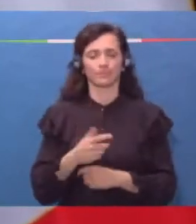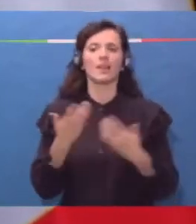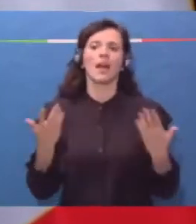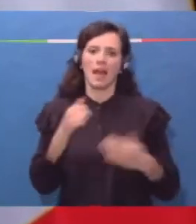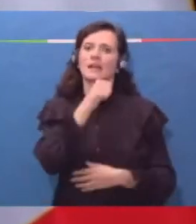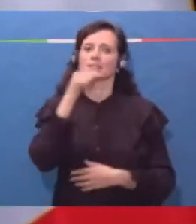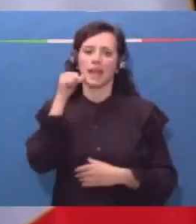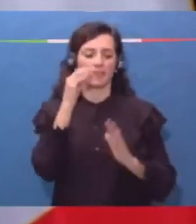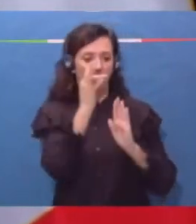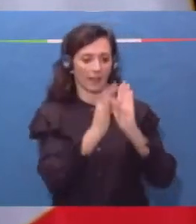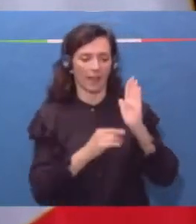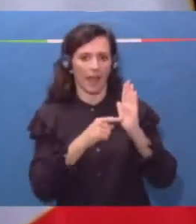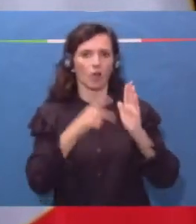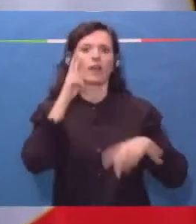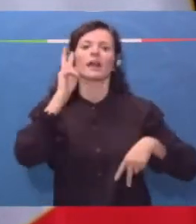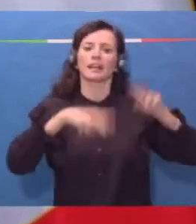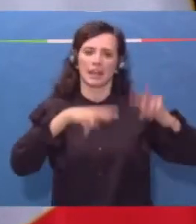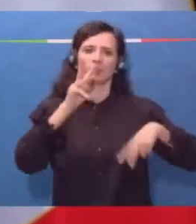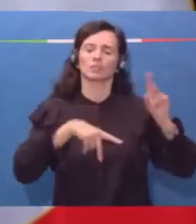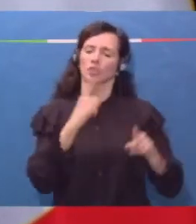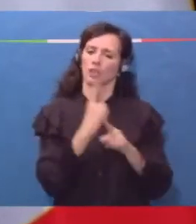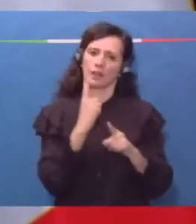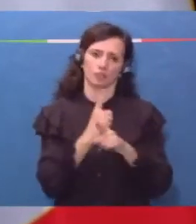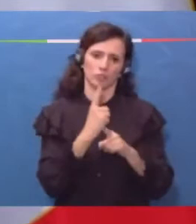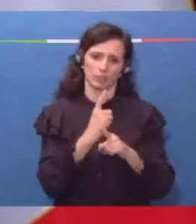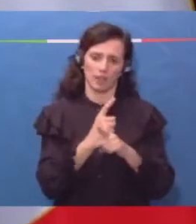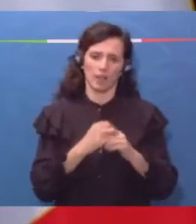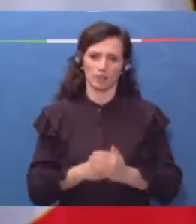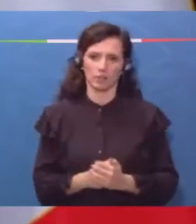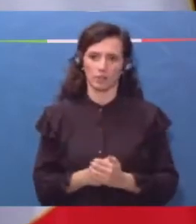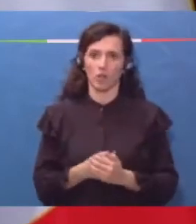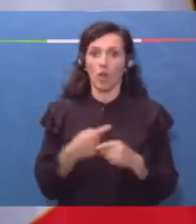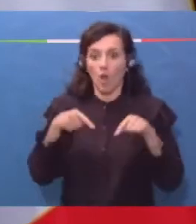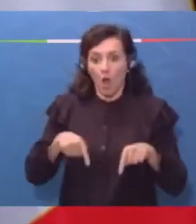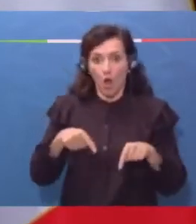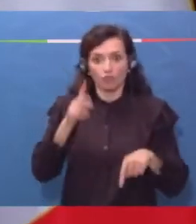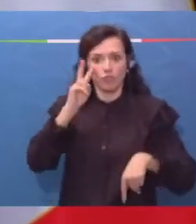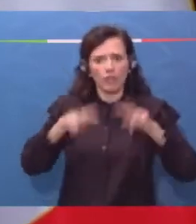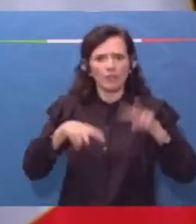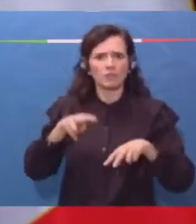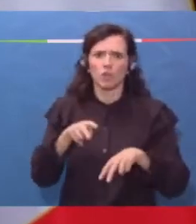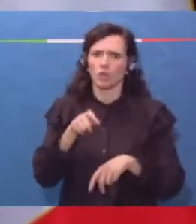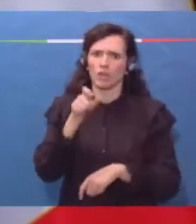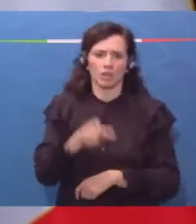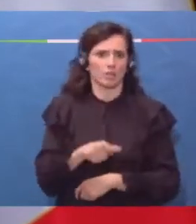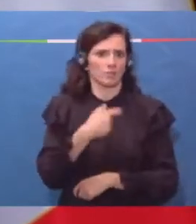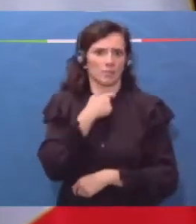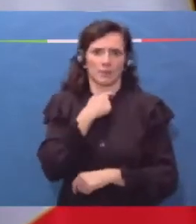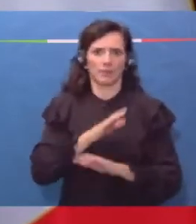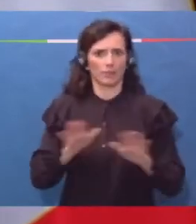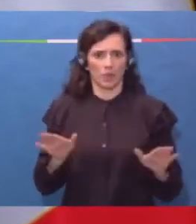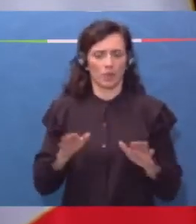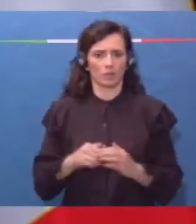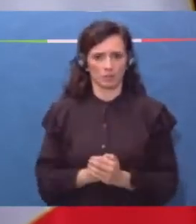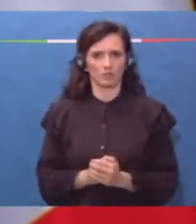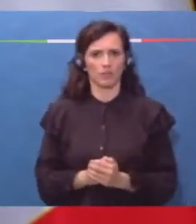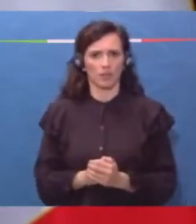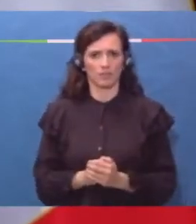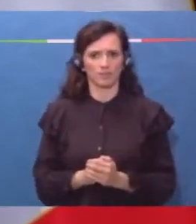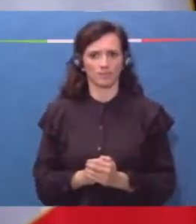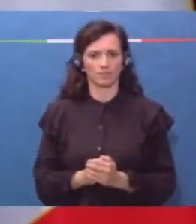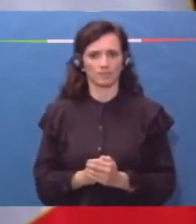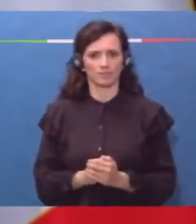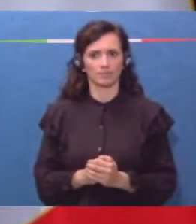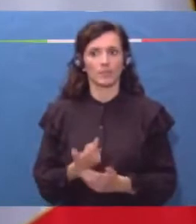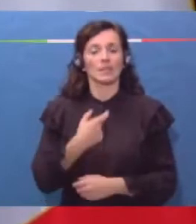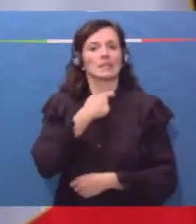era necessaria. Oggi questa revisione è inevitabile, non solo per gli altissimi